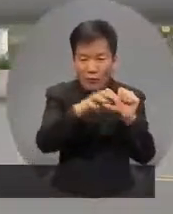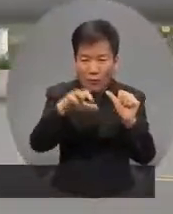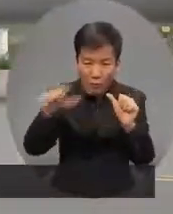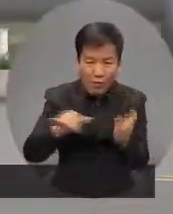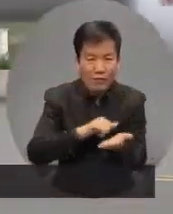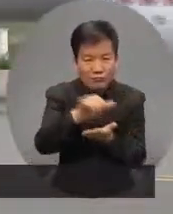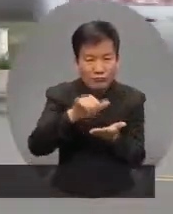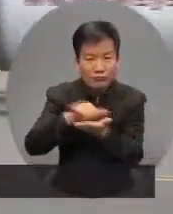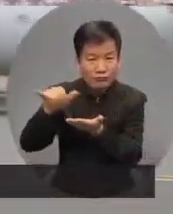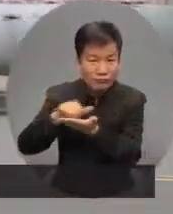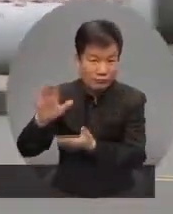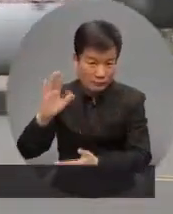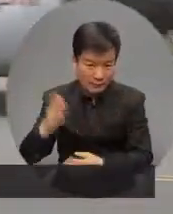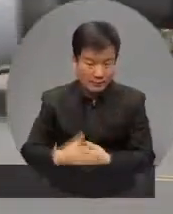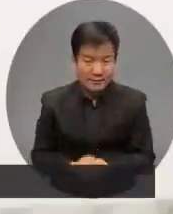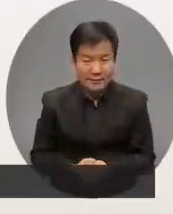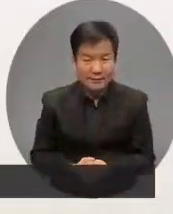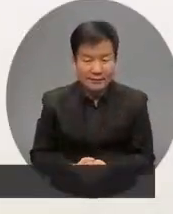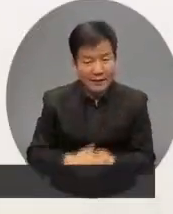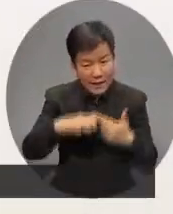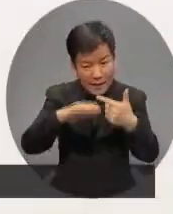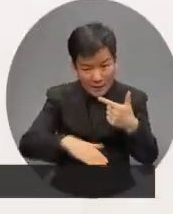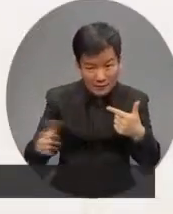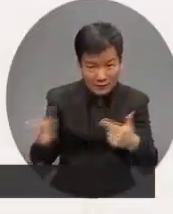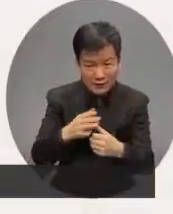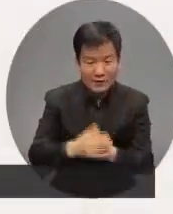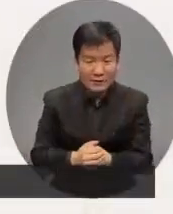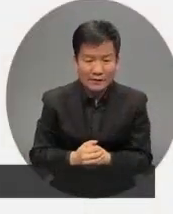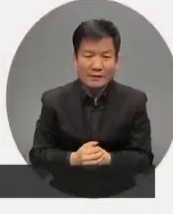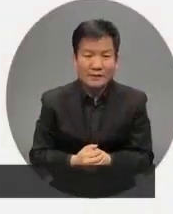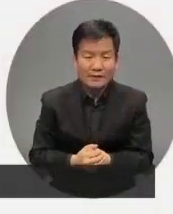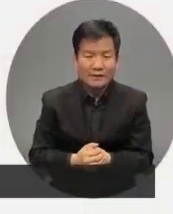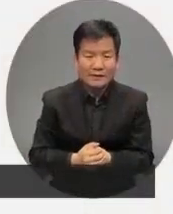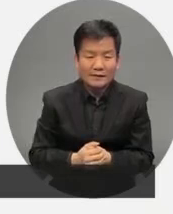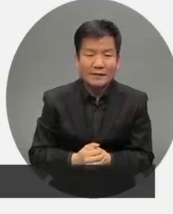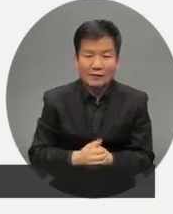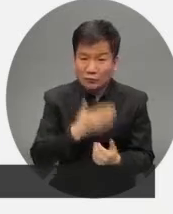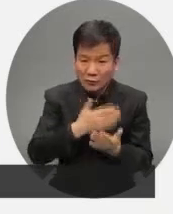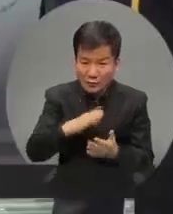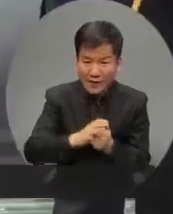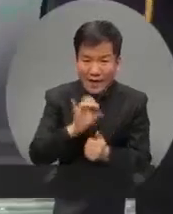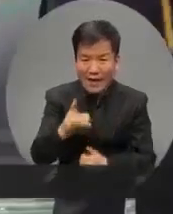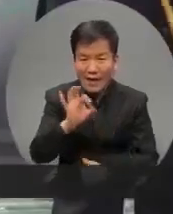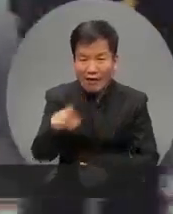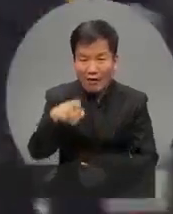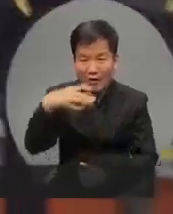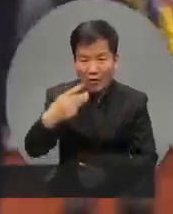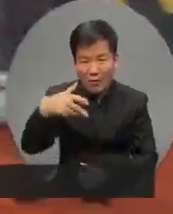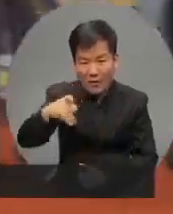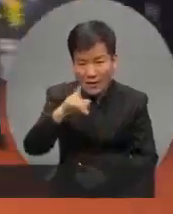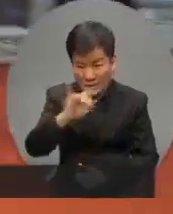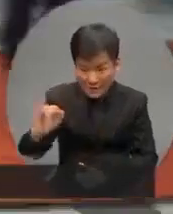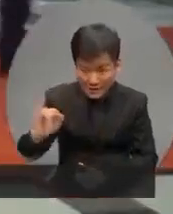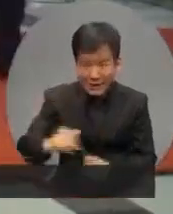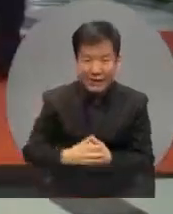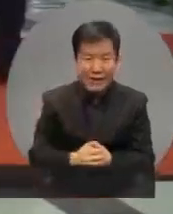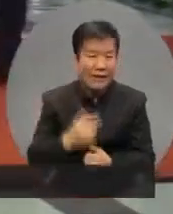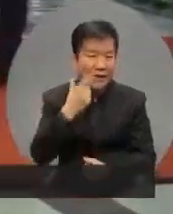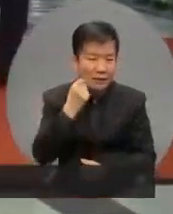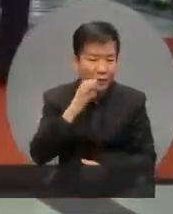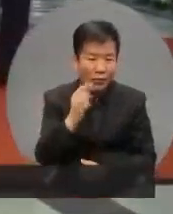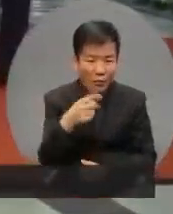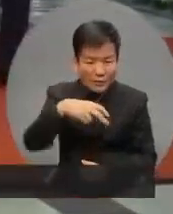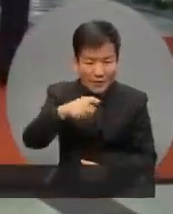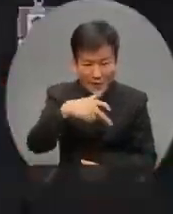잇따라 취항하더니 하반기부터는 선수를 빼앗긴 거점 항공사 에어로케이가 반격에 나서 일본